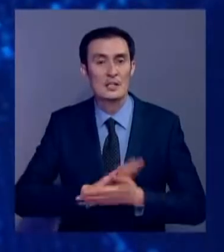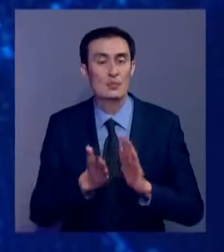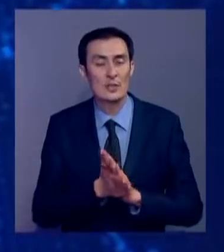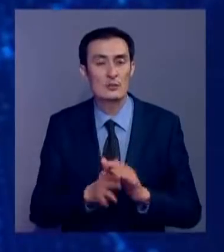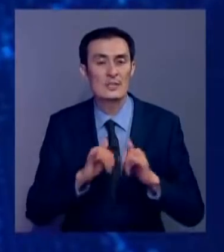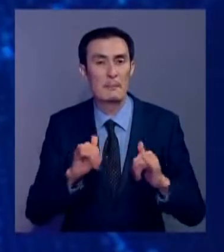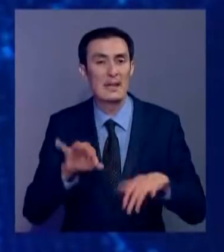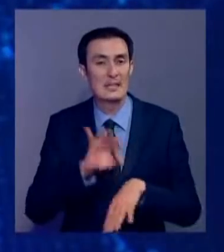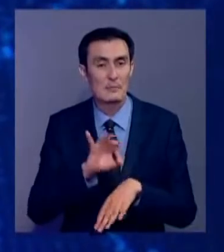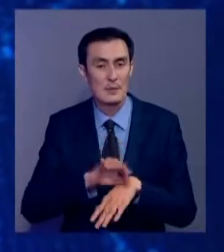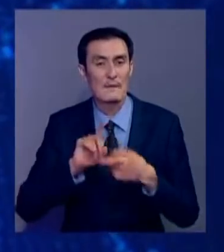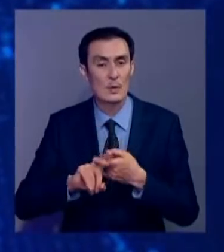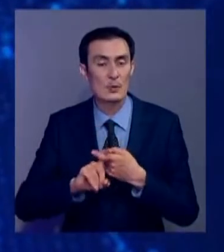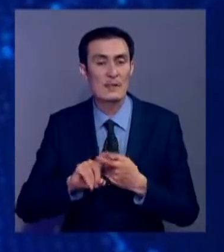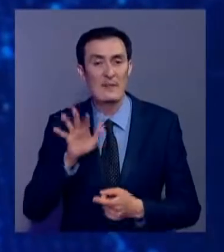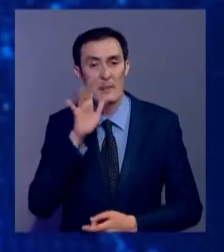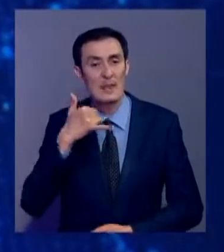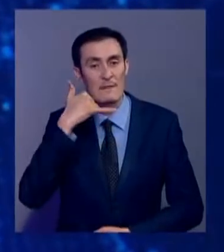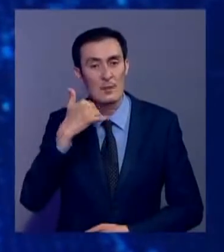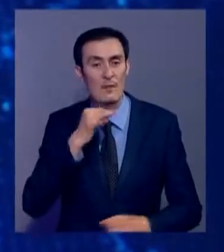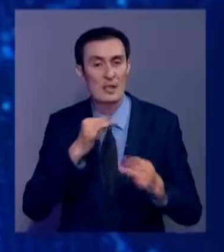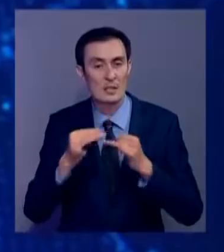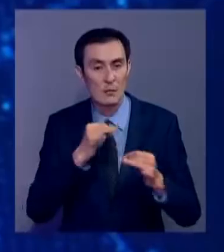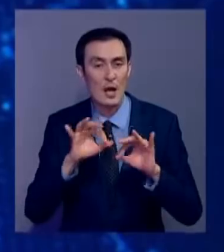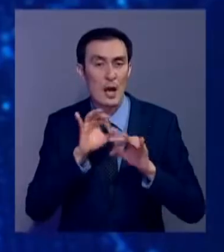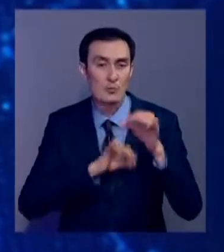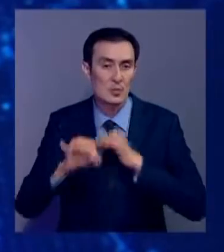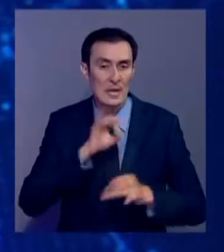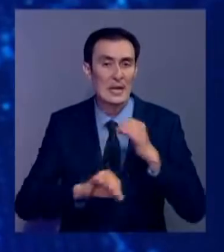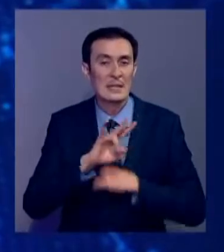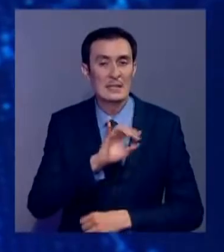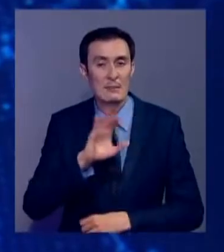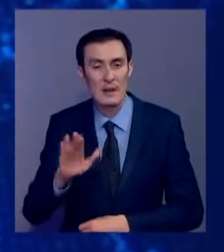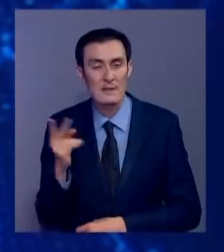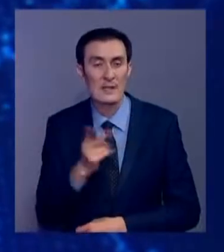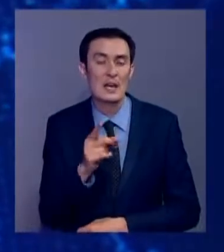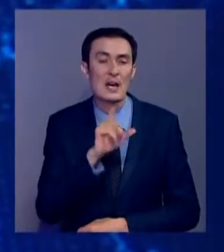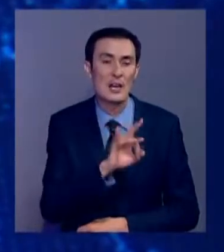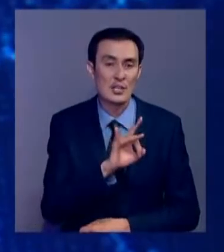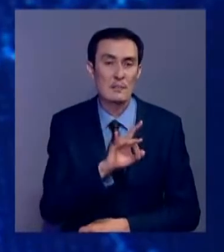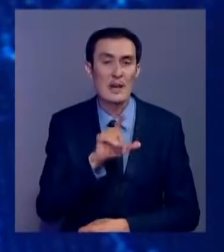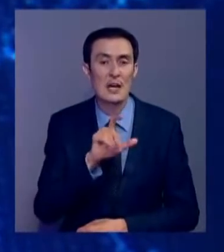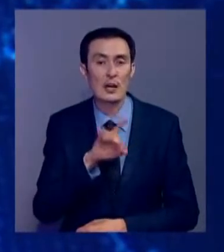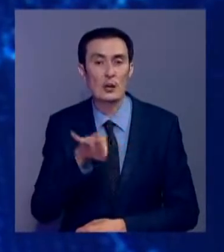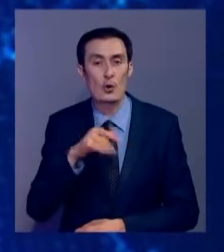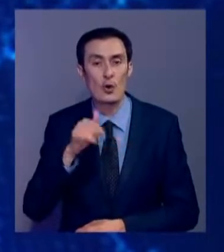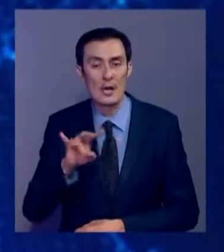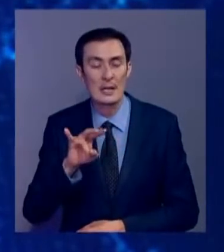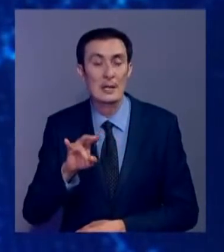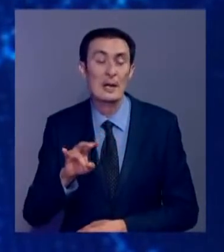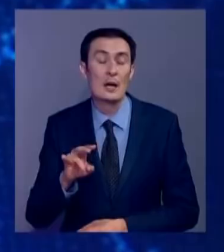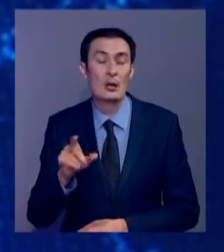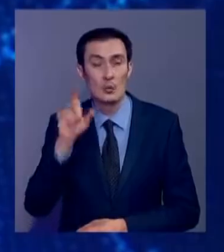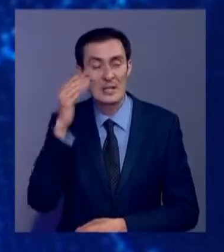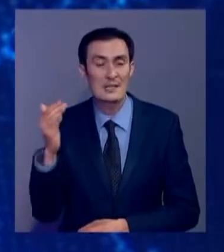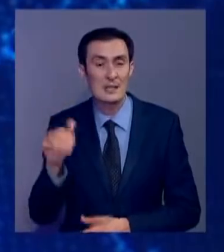Ситуацию с пандемией коронавируса во время телефонного разговора обсудили Нурсултан Назарбаев и Реджеп Тайип Эрдоган. Ильбасы и